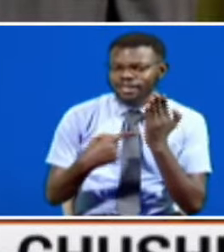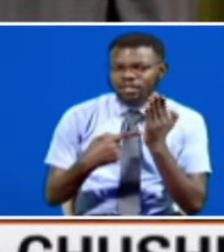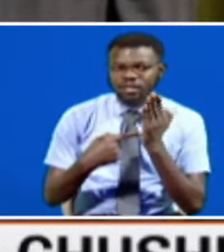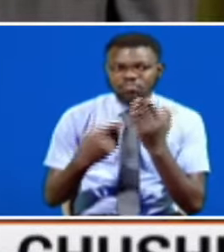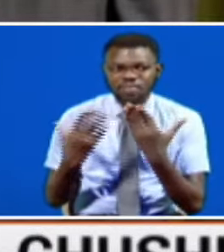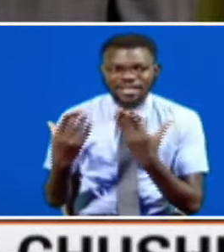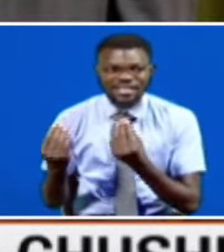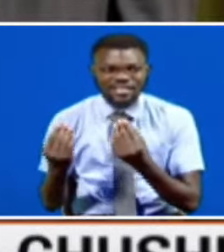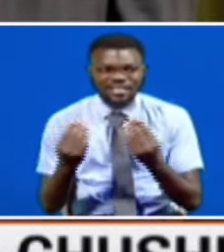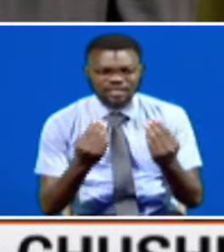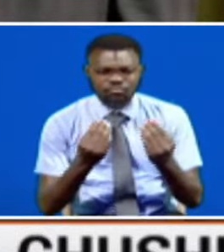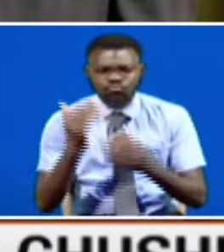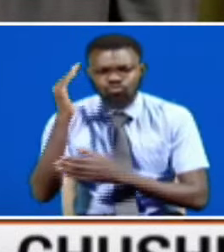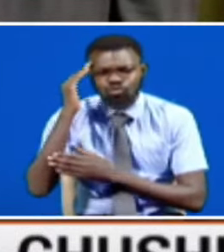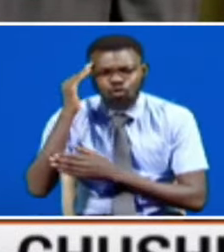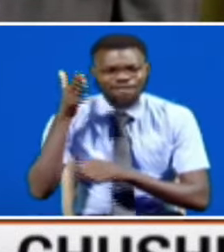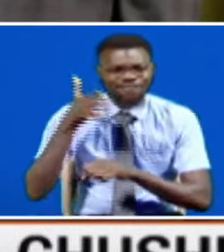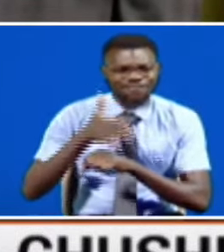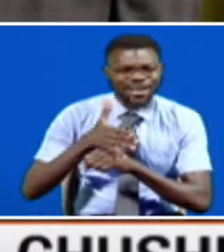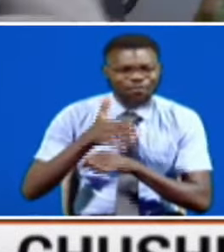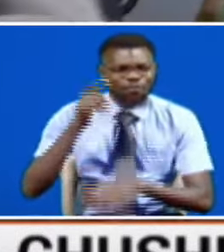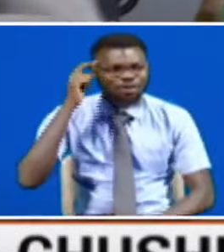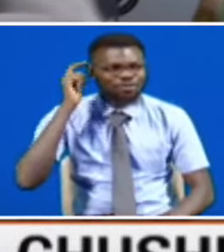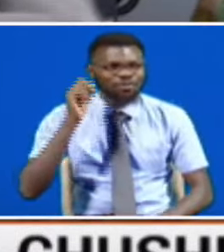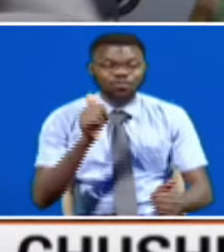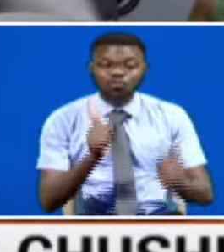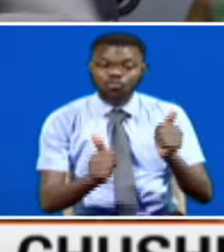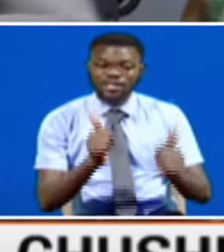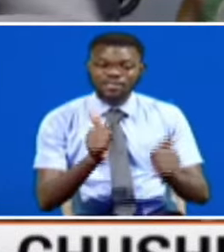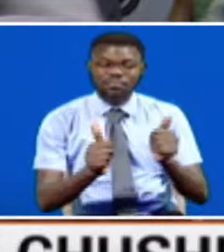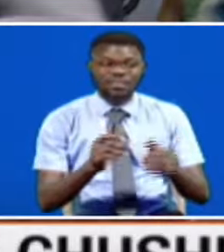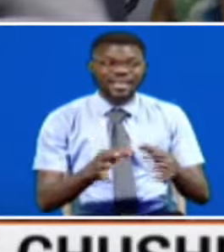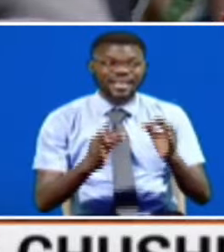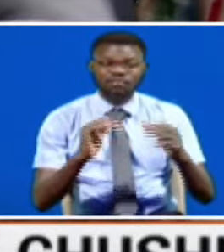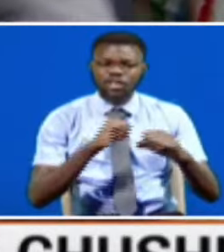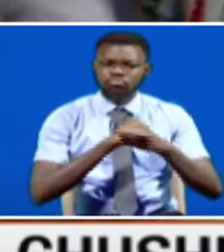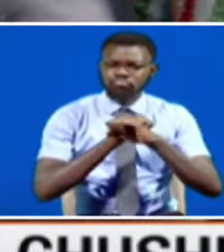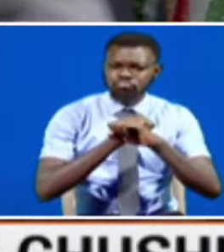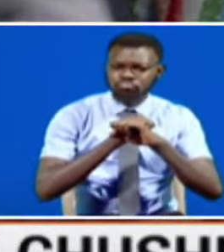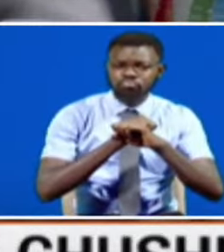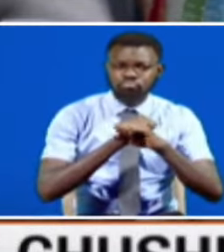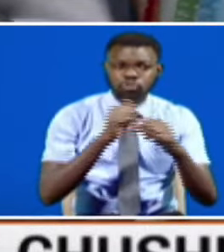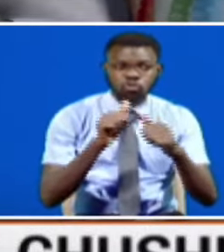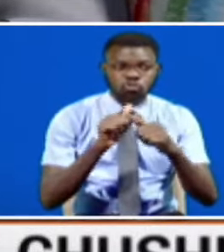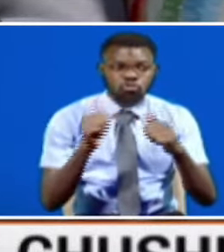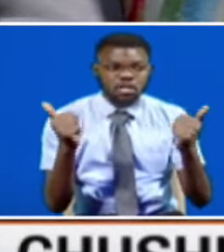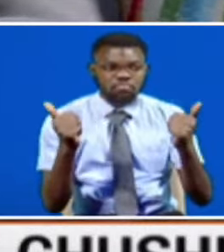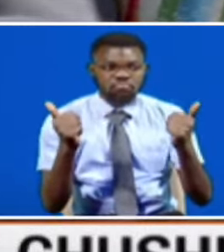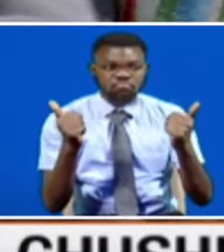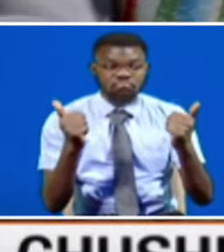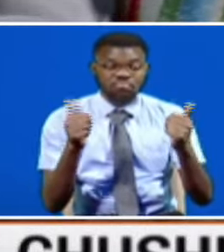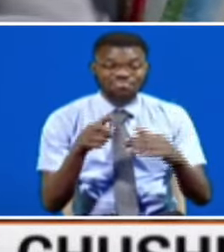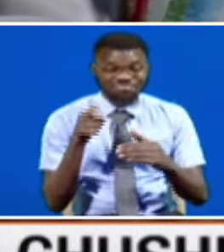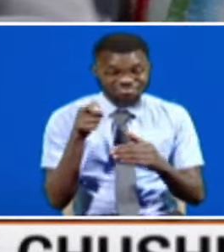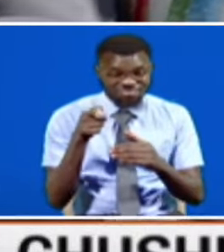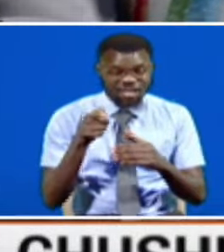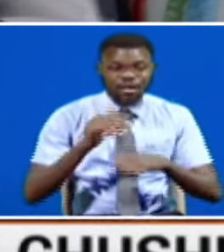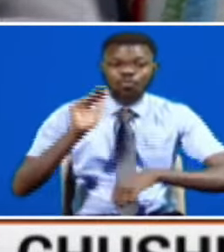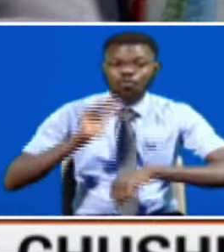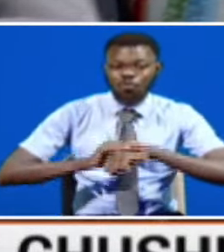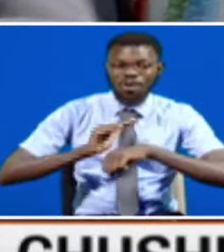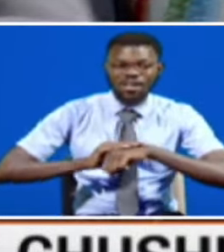kurahisisha utambuzi wa vyeti ghushi. If we had tamper proof, security proof documents, which is the way forward through